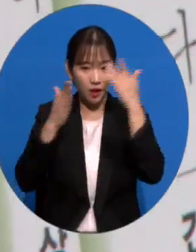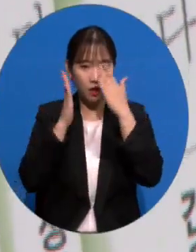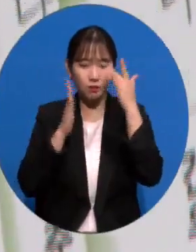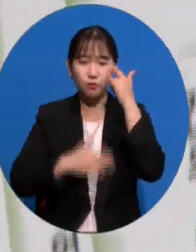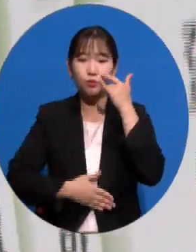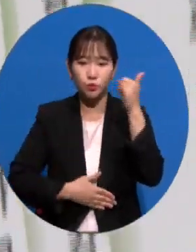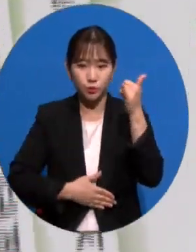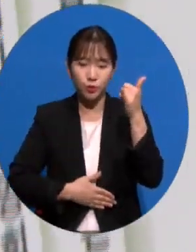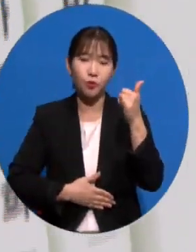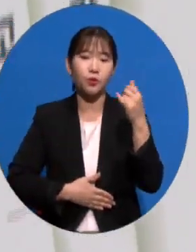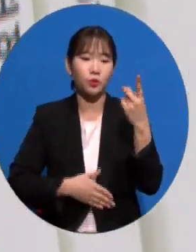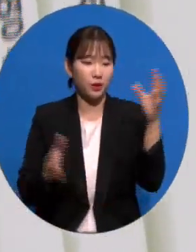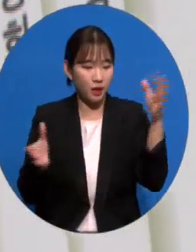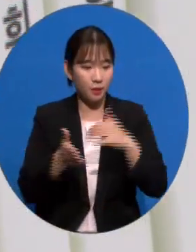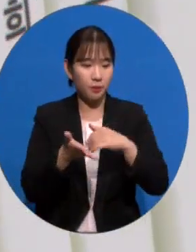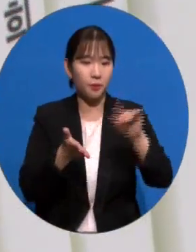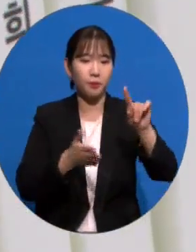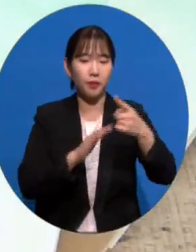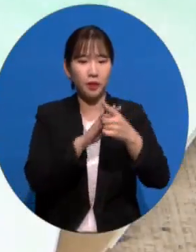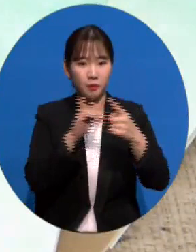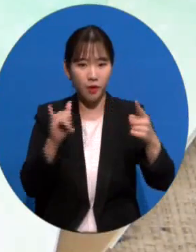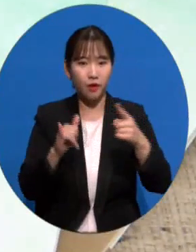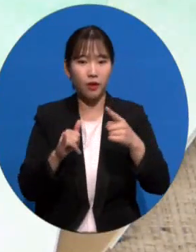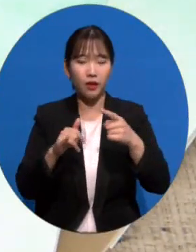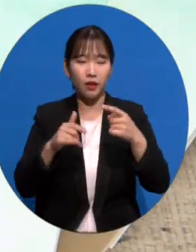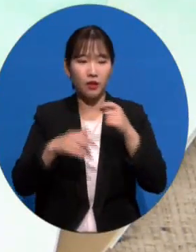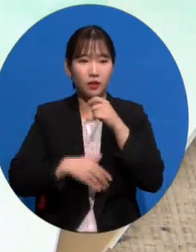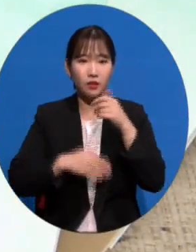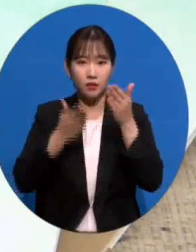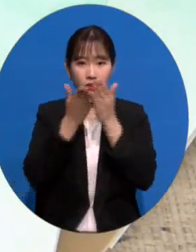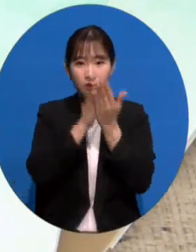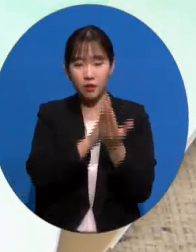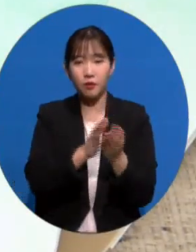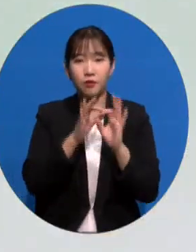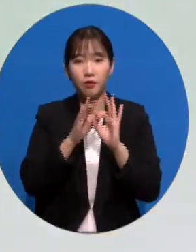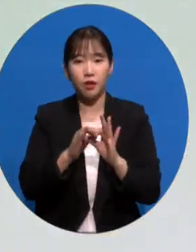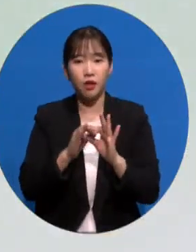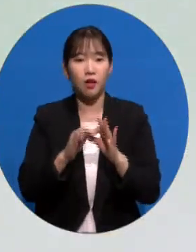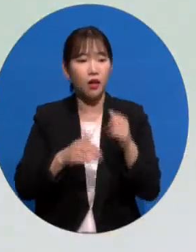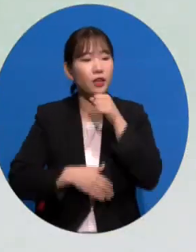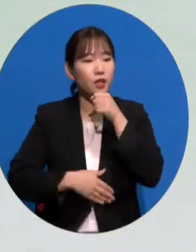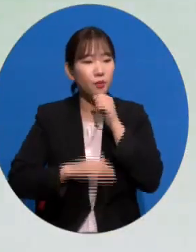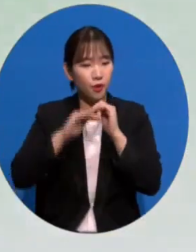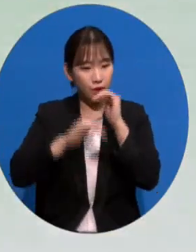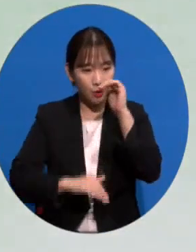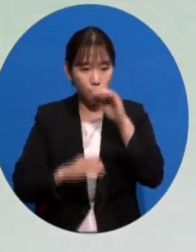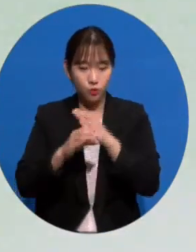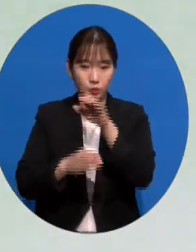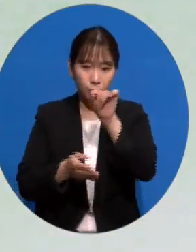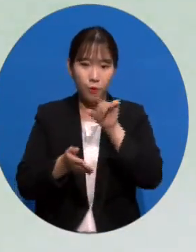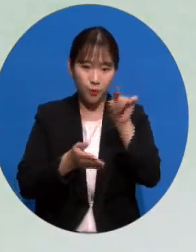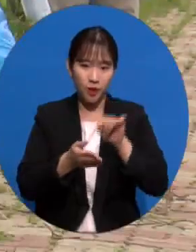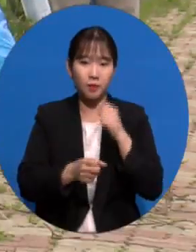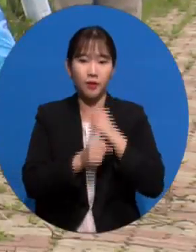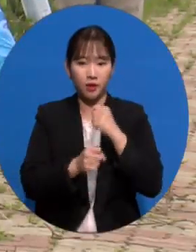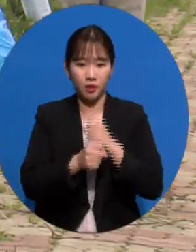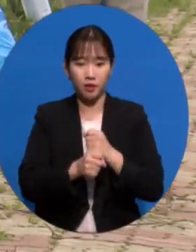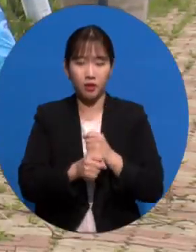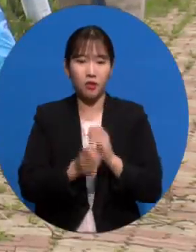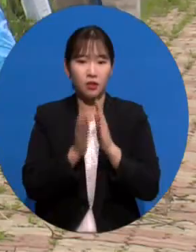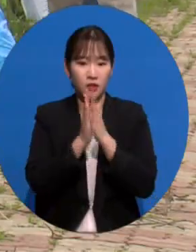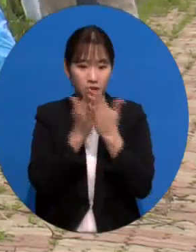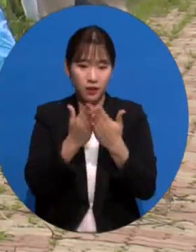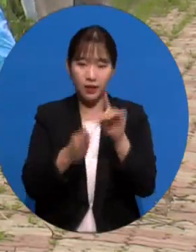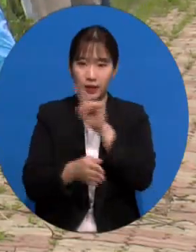100명의 세월호 관련 인터뷰를 기록한 책들을 토대로 만들어졌습니다. 손글씨 작가 55명이 책에서 가장